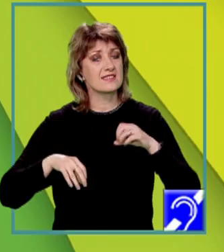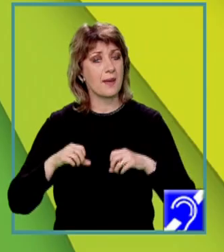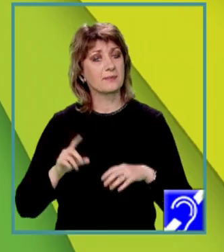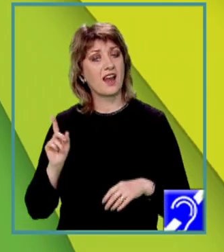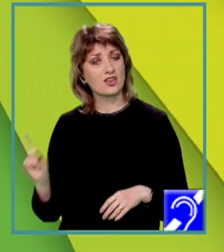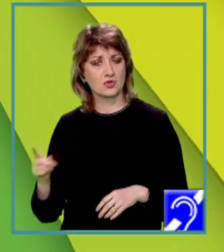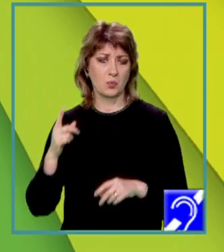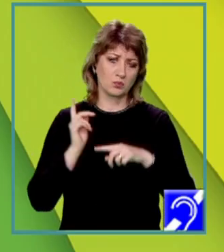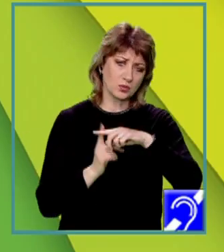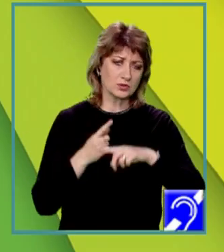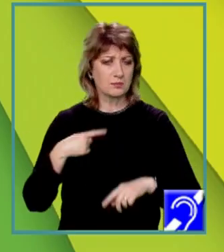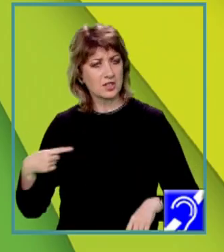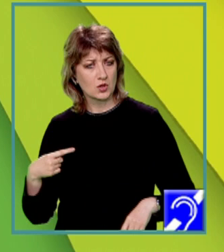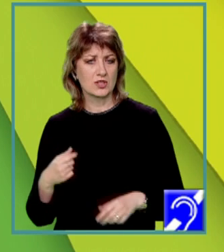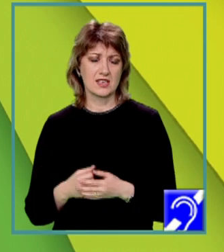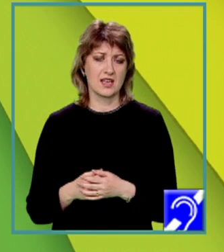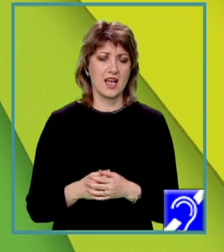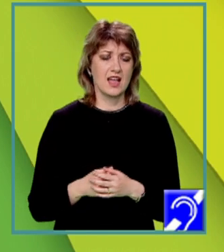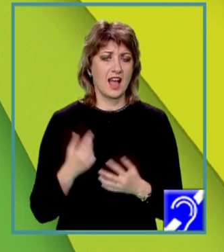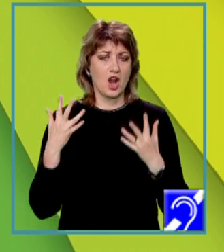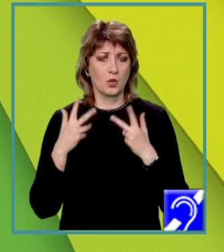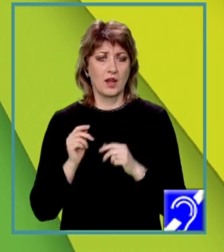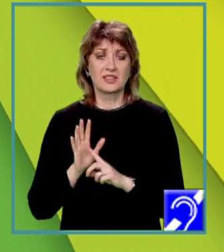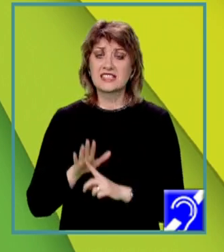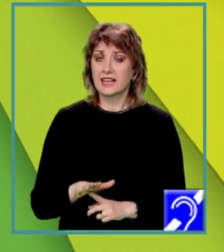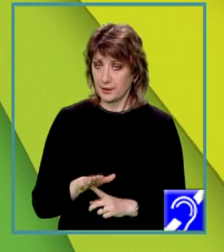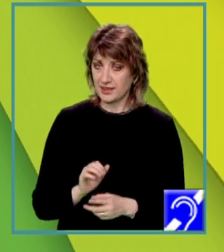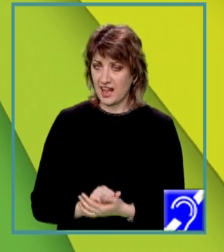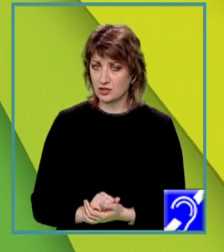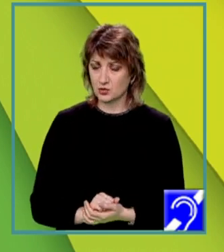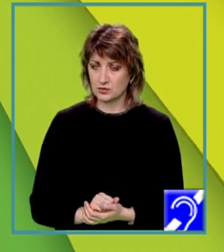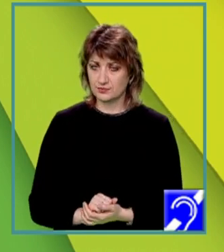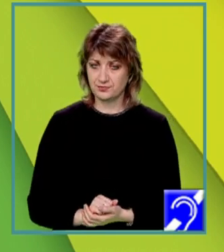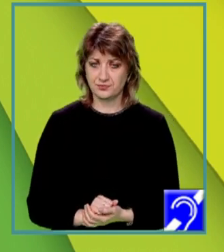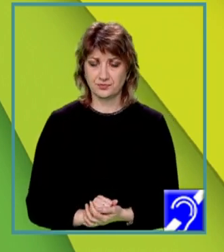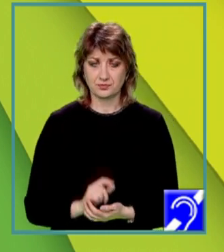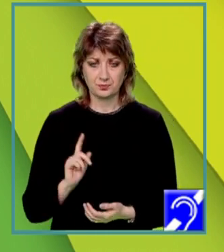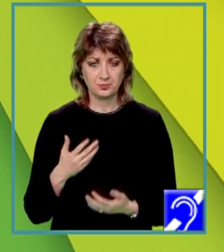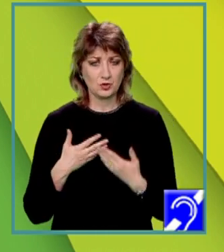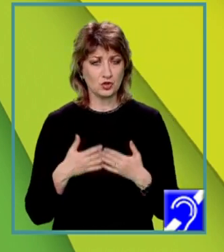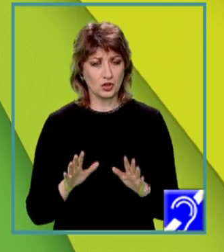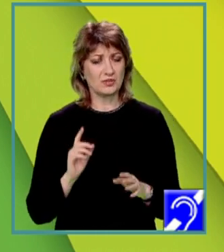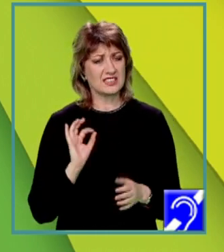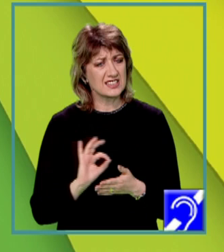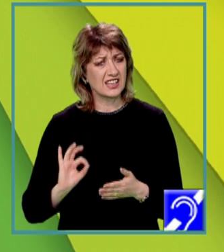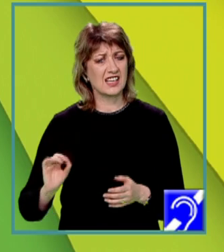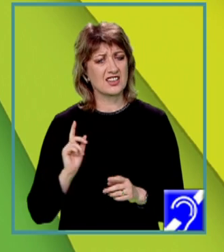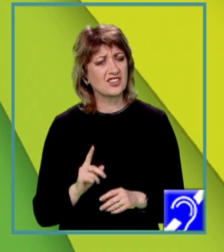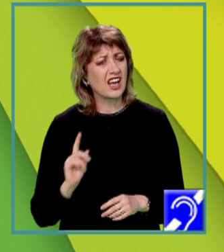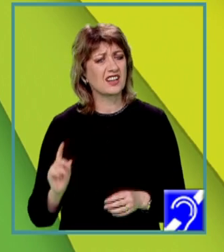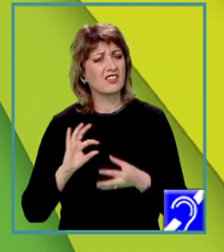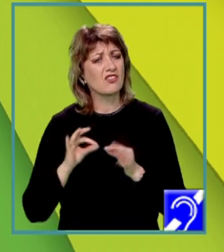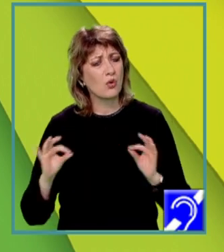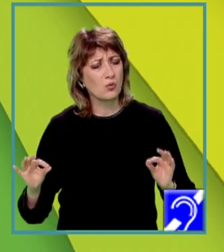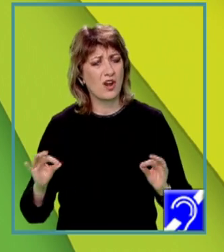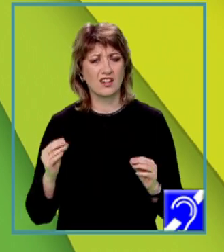coeficienți calculăm discriminantul o sugestie ar fi ca pentru început să scrieți de fiecare dată formulă acasă o